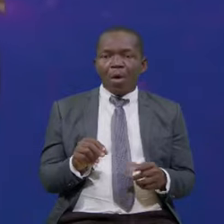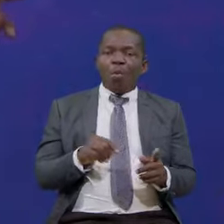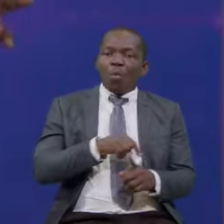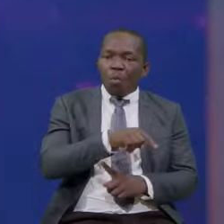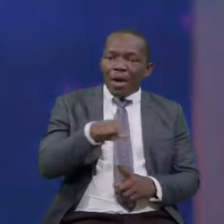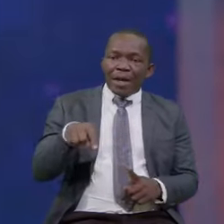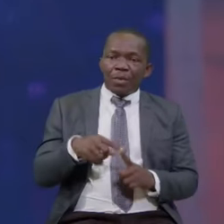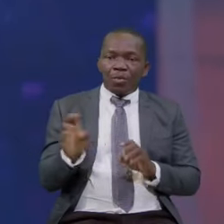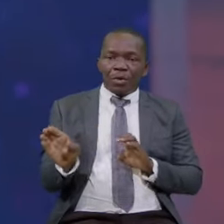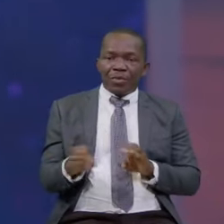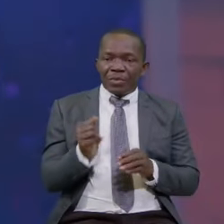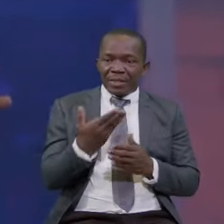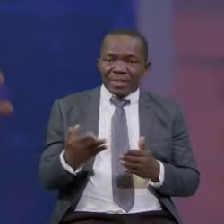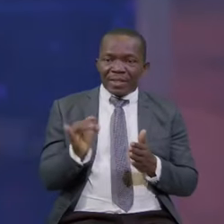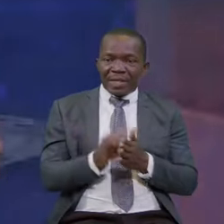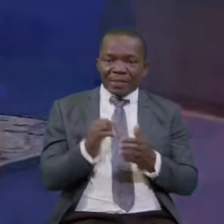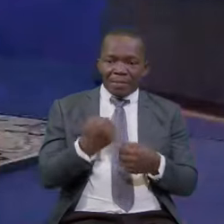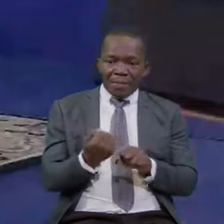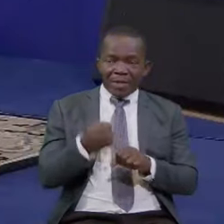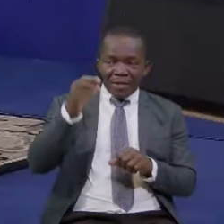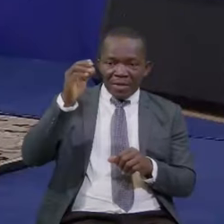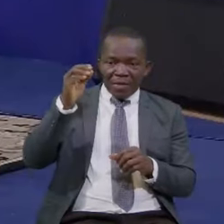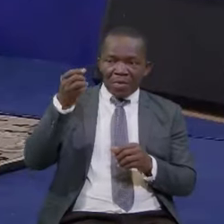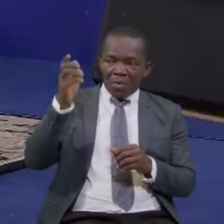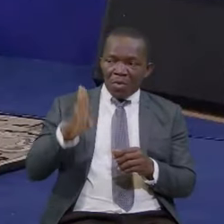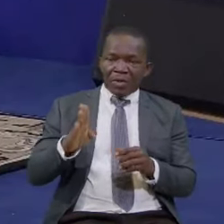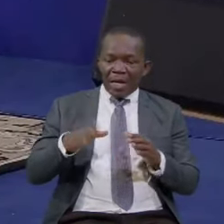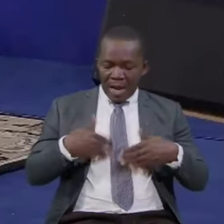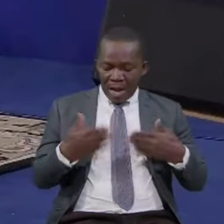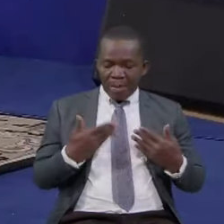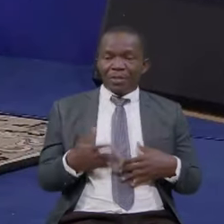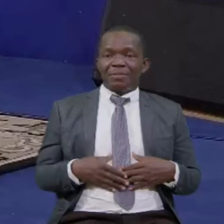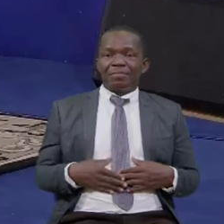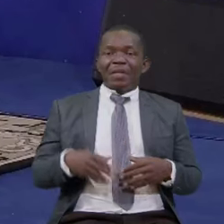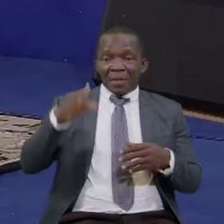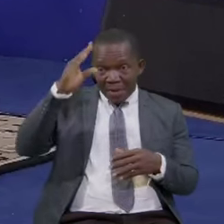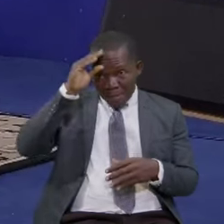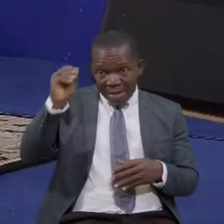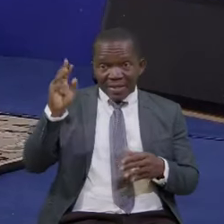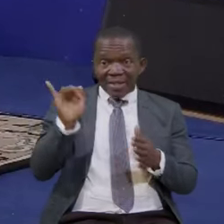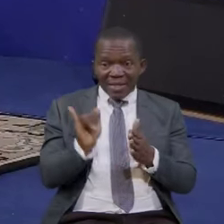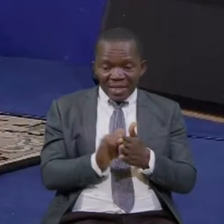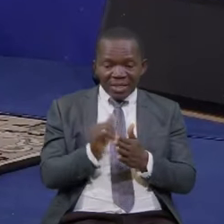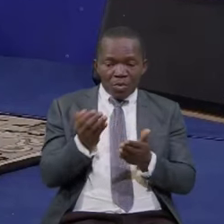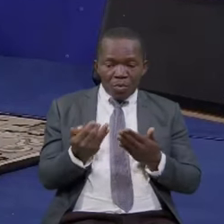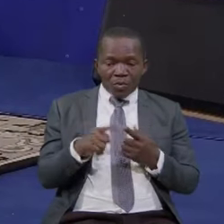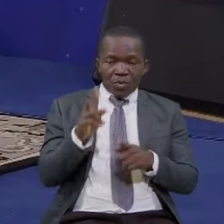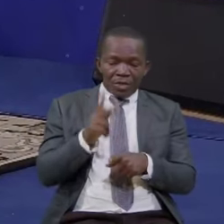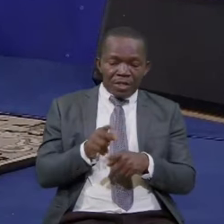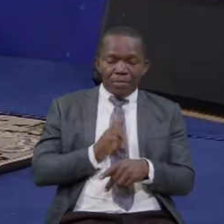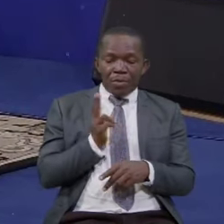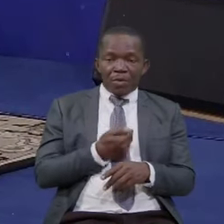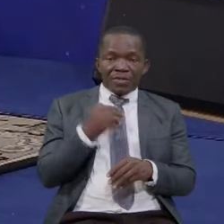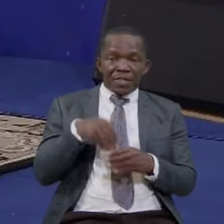mais l'homme et ou la femme qui veut nous maintenir en esclavage quel que soit ce qu'ils font et leur